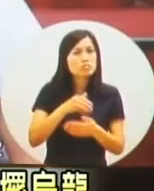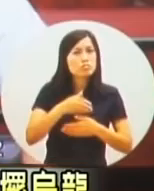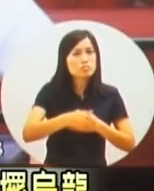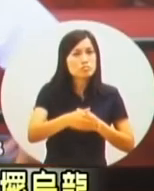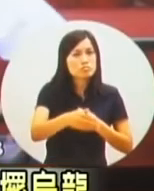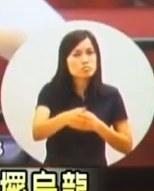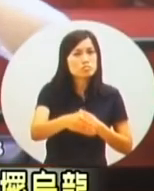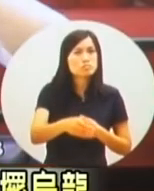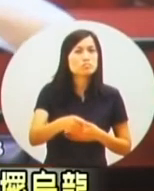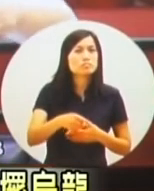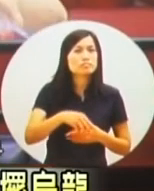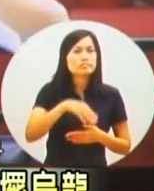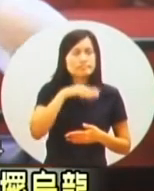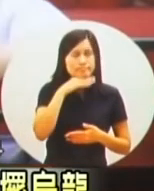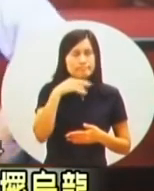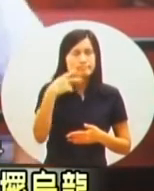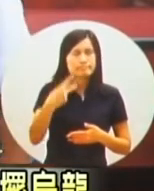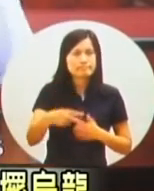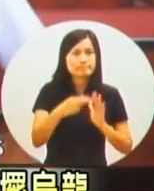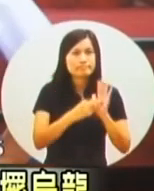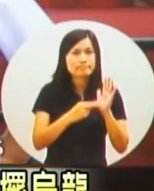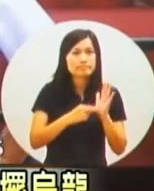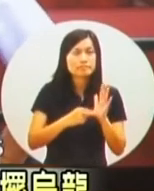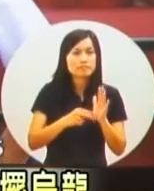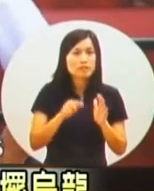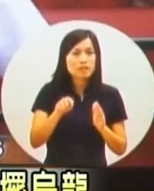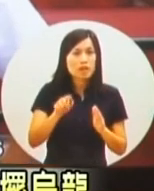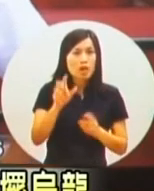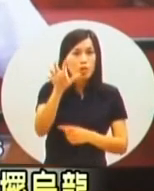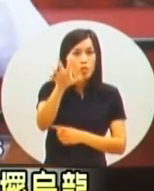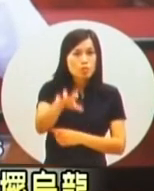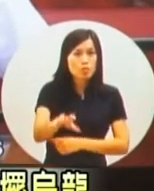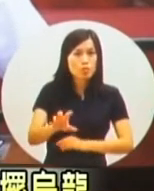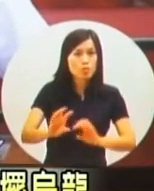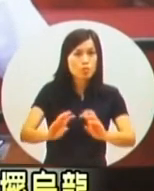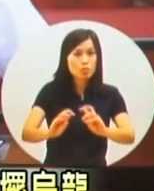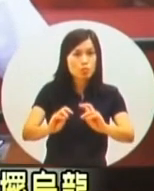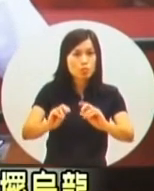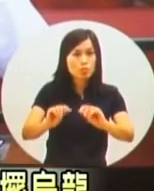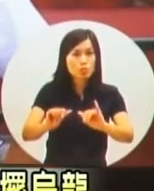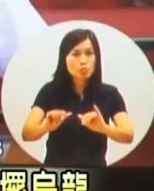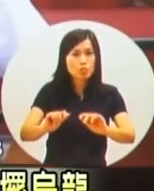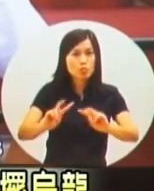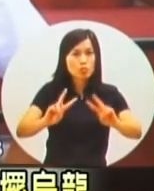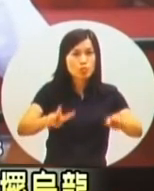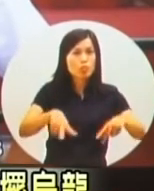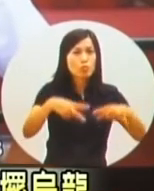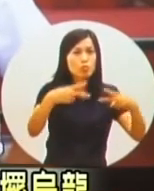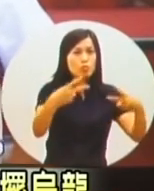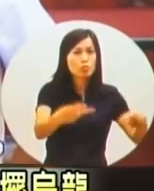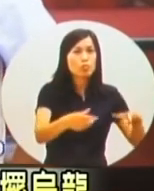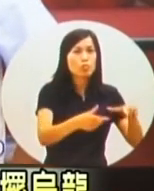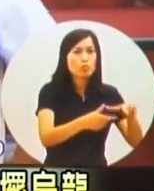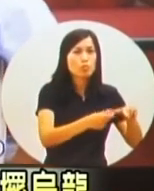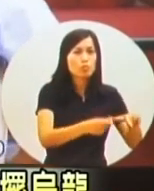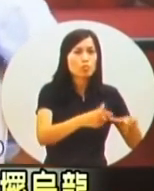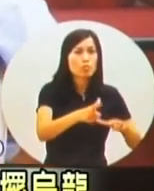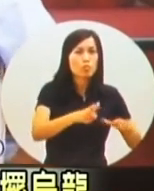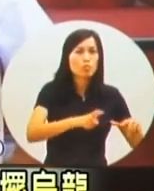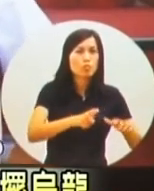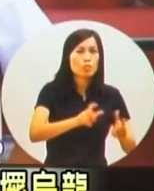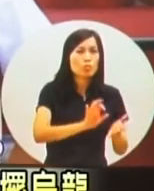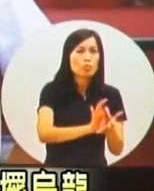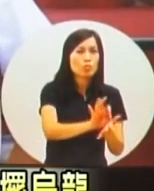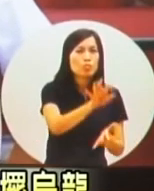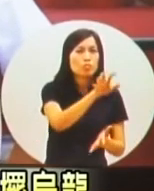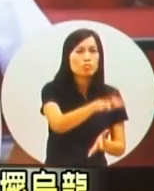龙。 那个农地弄成是一个公园用地的一个目录，让别人去标的时候用